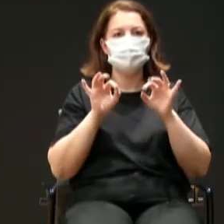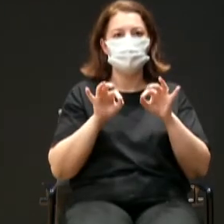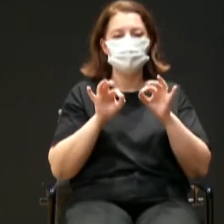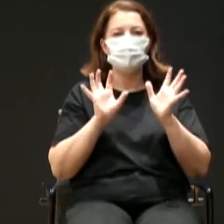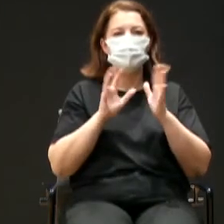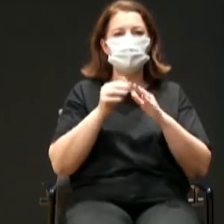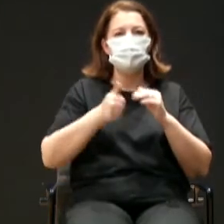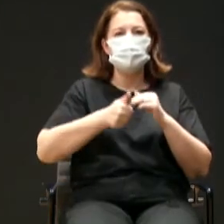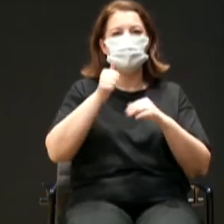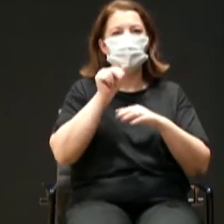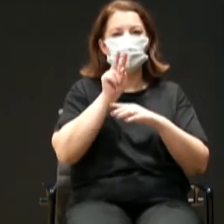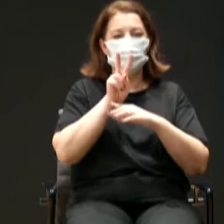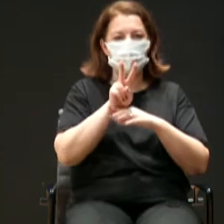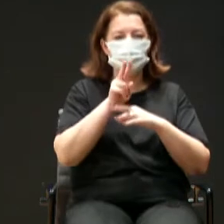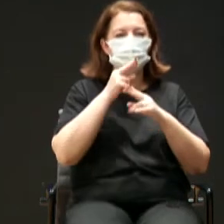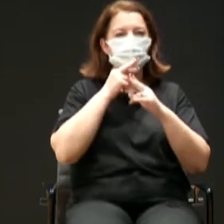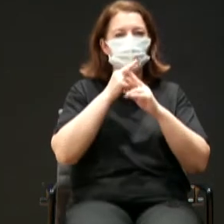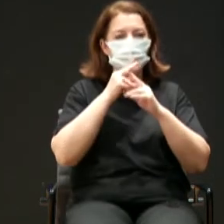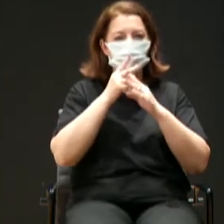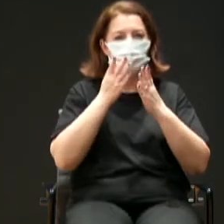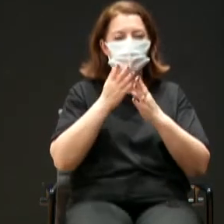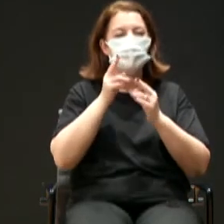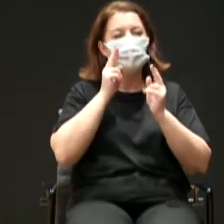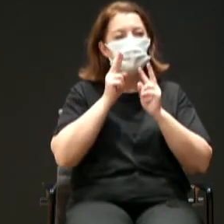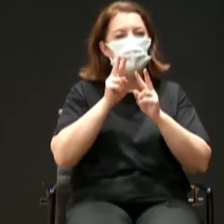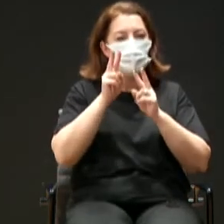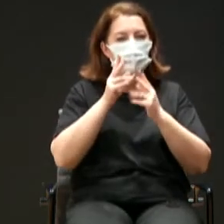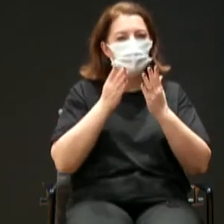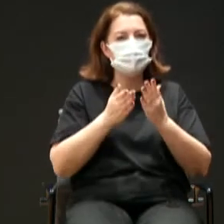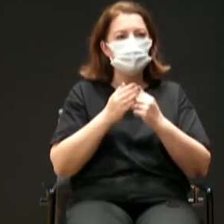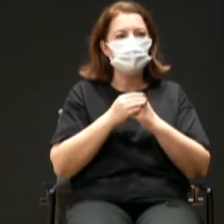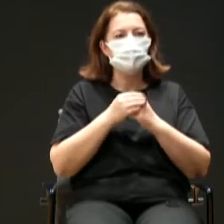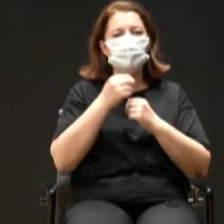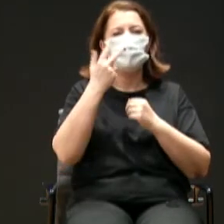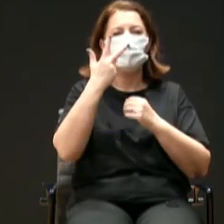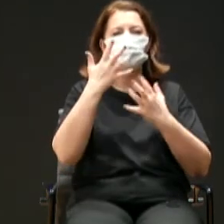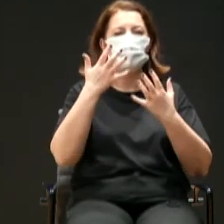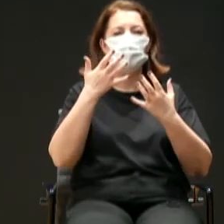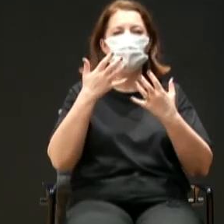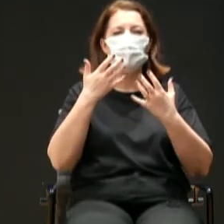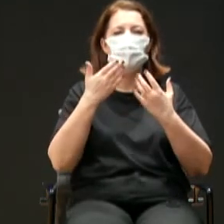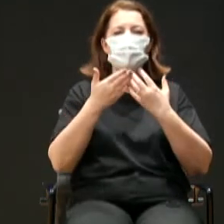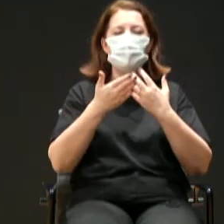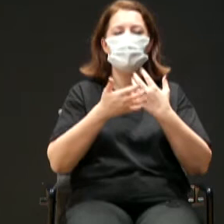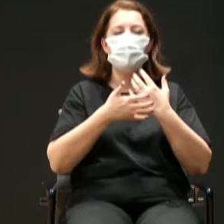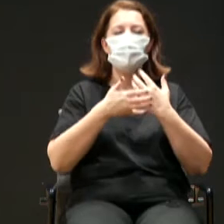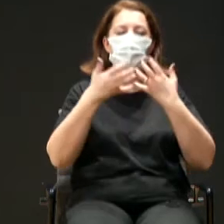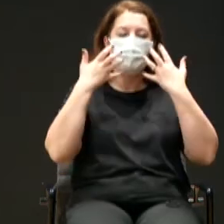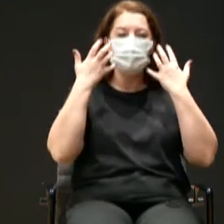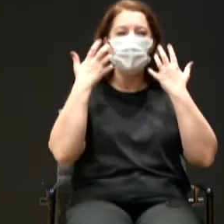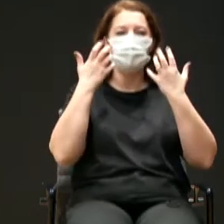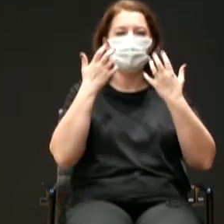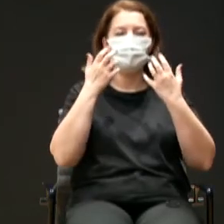grup başkan vekilinizin konuşmasında gördüğümüz şu, hep üç maymun oynanıyor. Yani hiç Zülfiyar'a